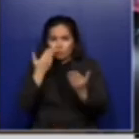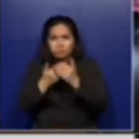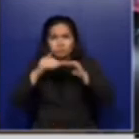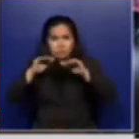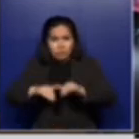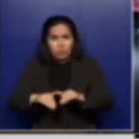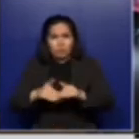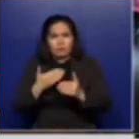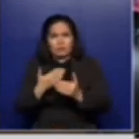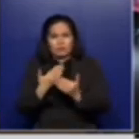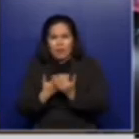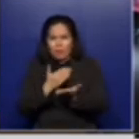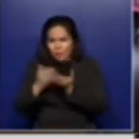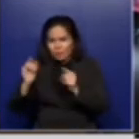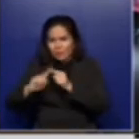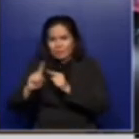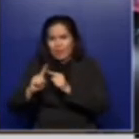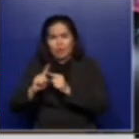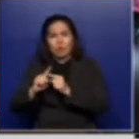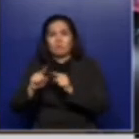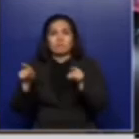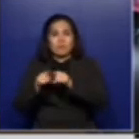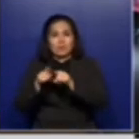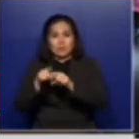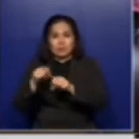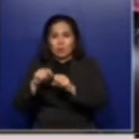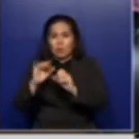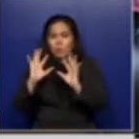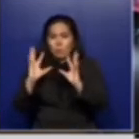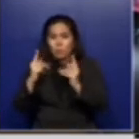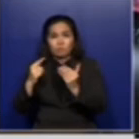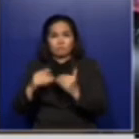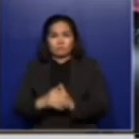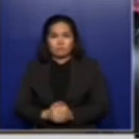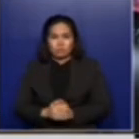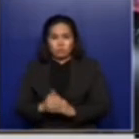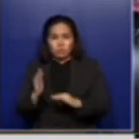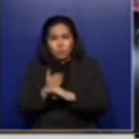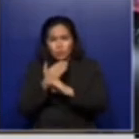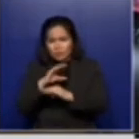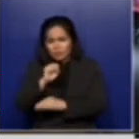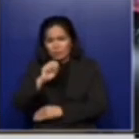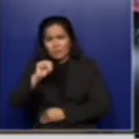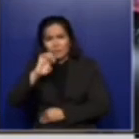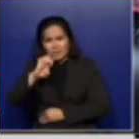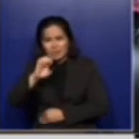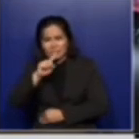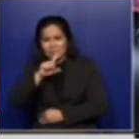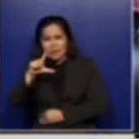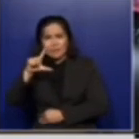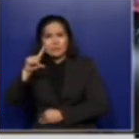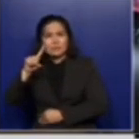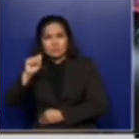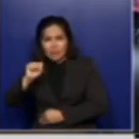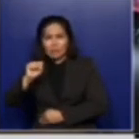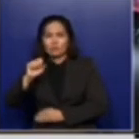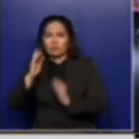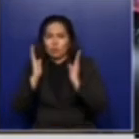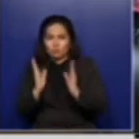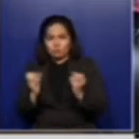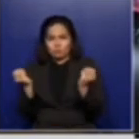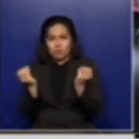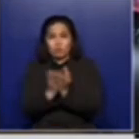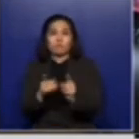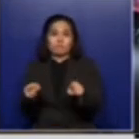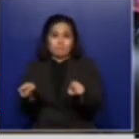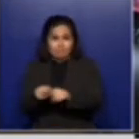ก็เงินต้นเนี่ยก็จะสิ้นสุดลงพร้อมกันธุรกิจ SME ประมาณ1ล้าน1แสนคนครับ1ล้าน1แสนรายที่